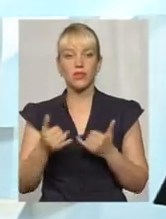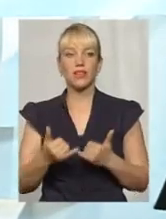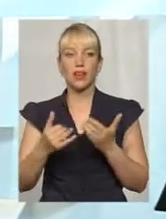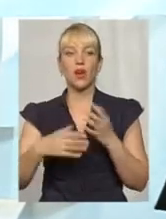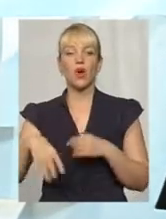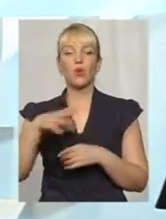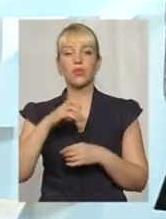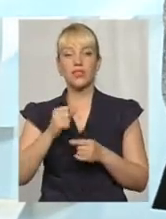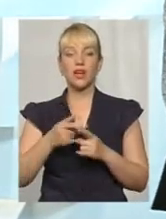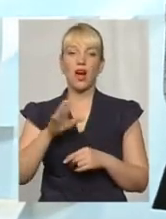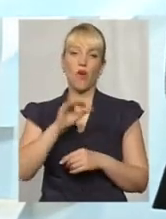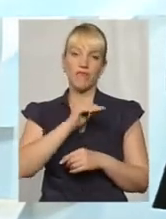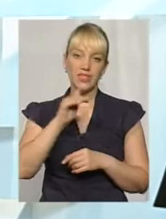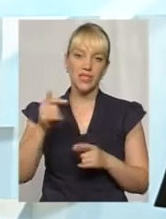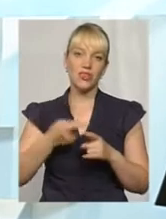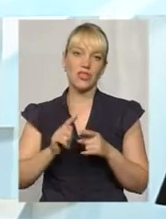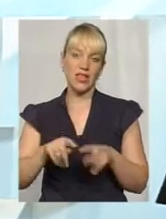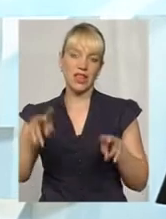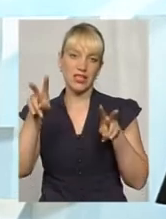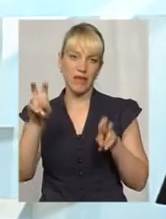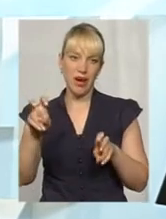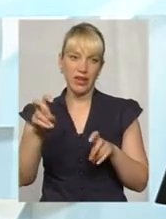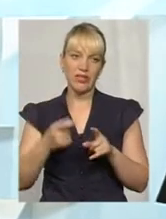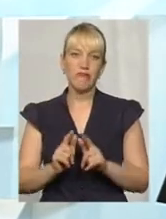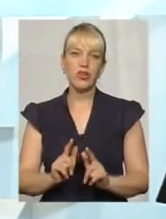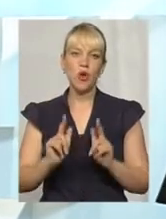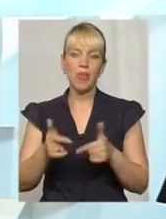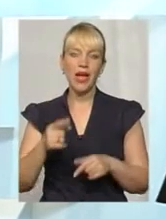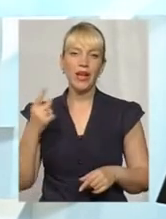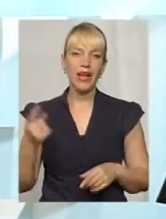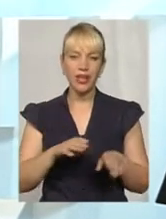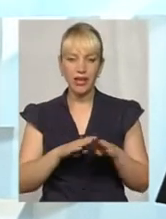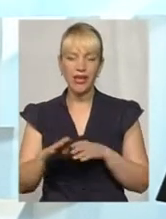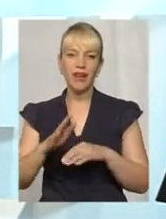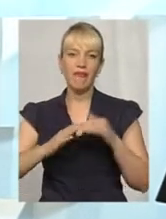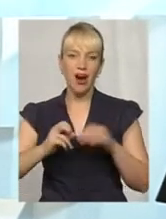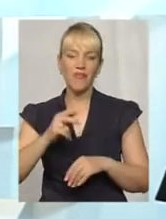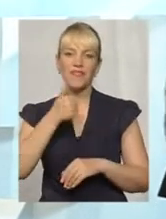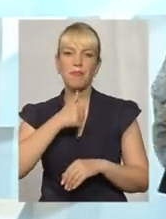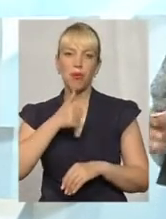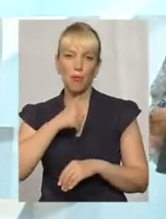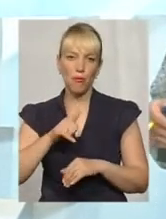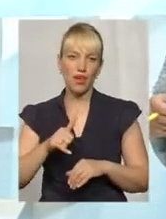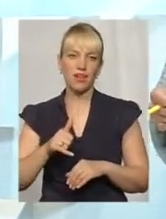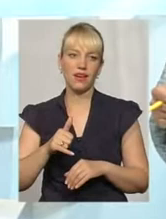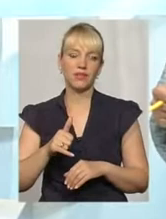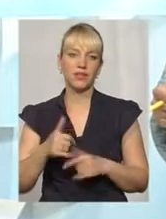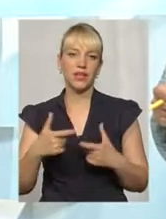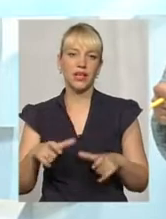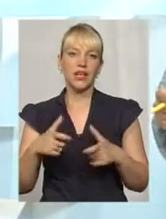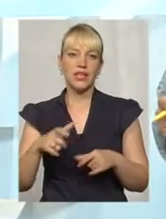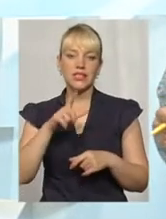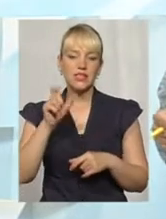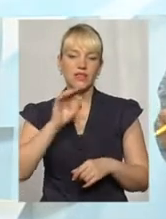а офіційно називається це вступне, єдине фахове вступне випробування з